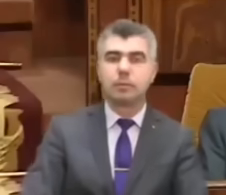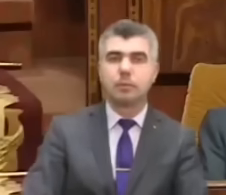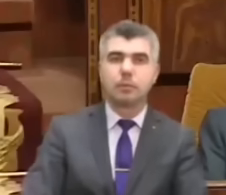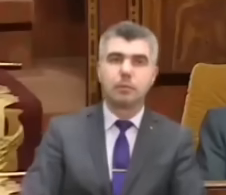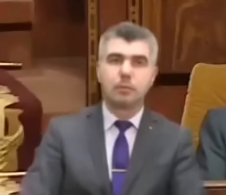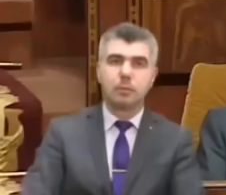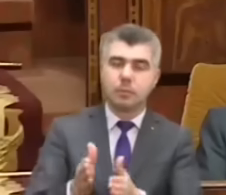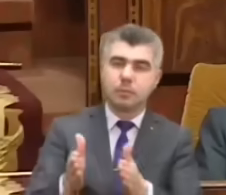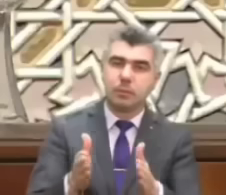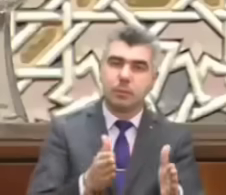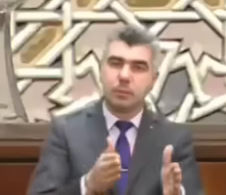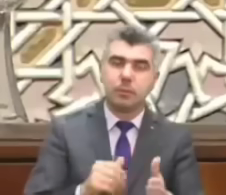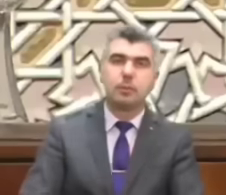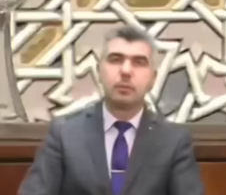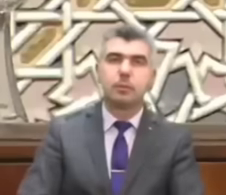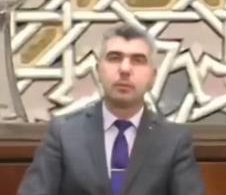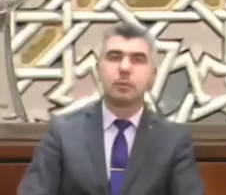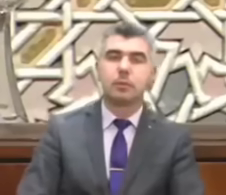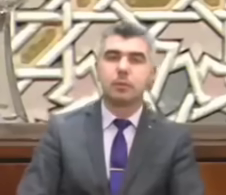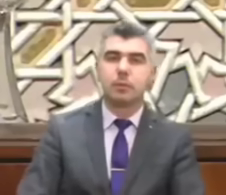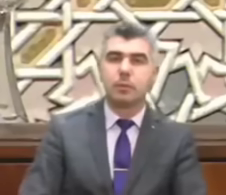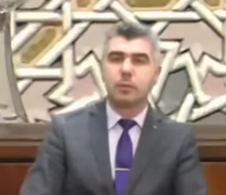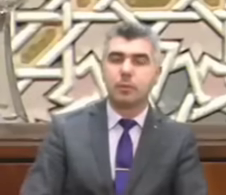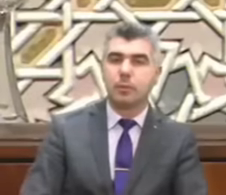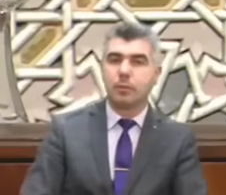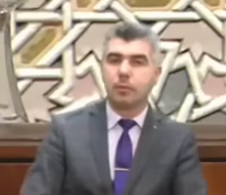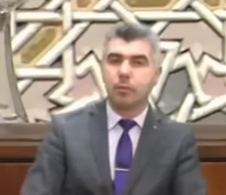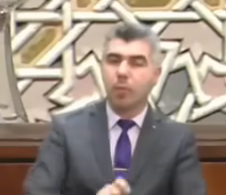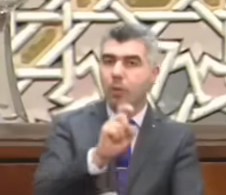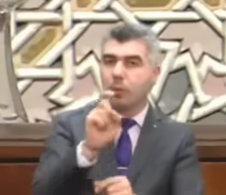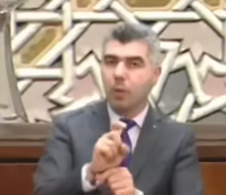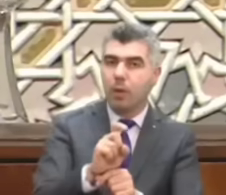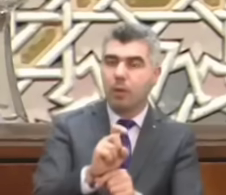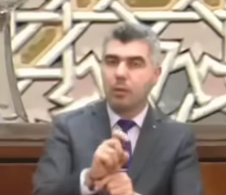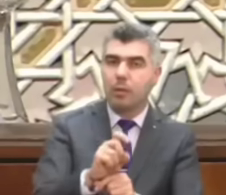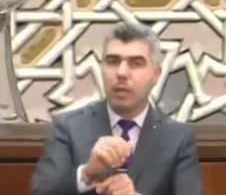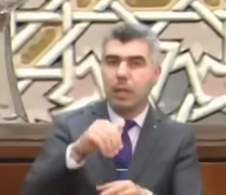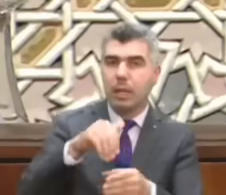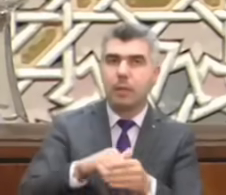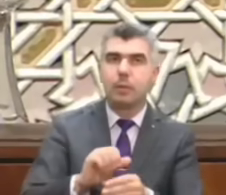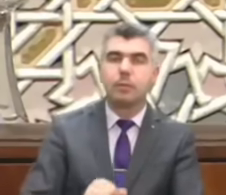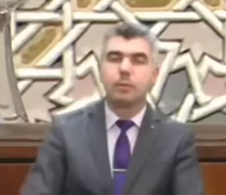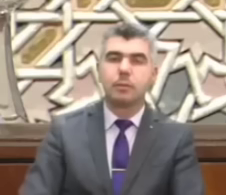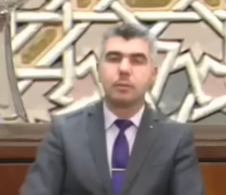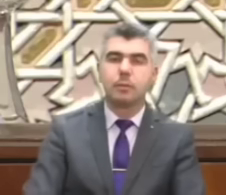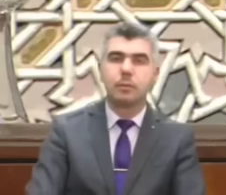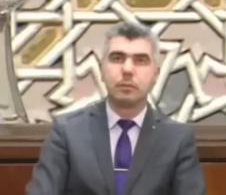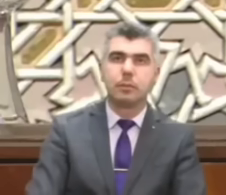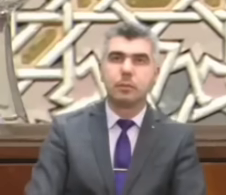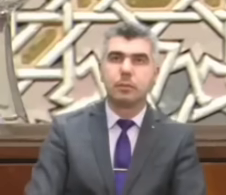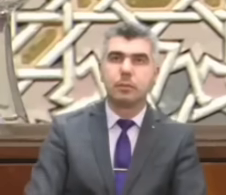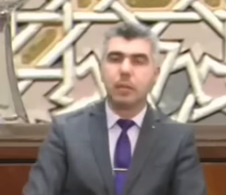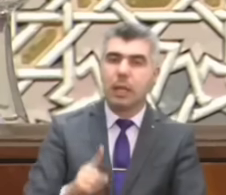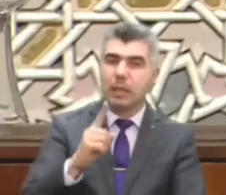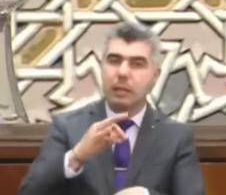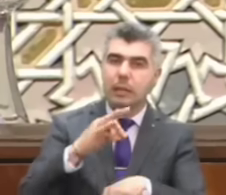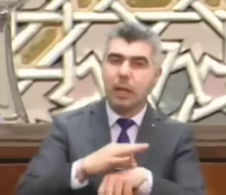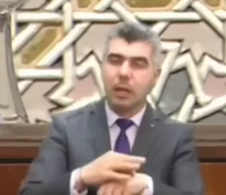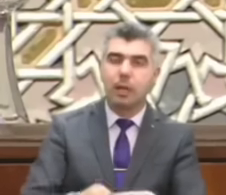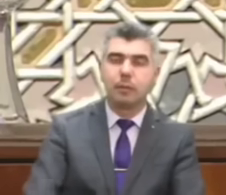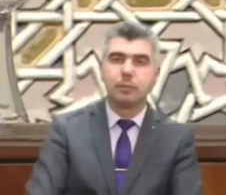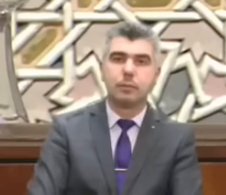كلمة الآن للنواب غير المنتسبين، نائب المحترم سي عبد الرؤوف عبد اللهوي معان في حدود دقيقة وعشرين ثانية.